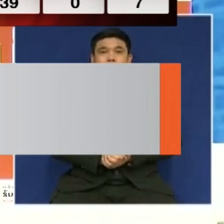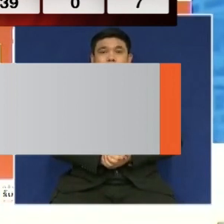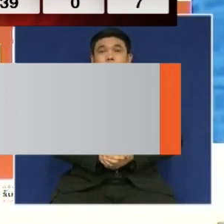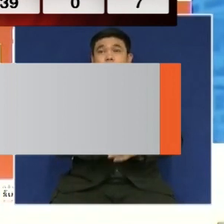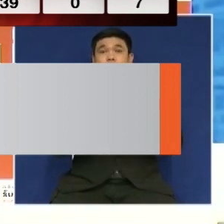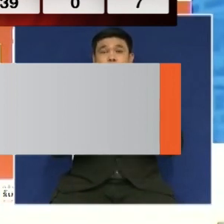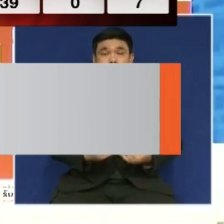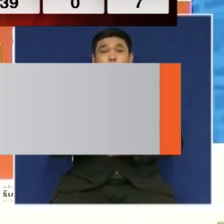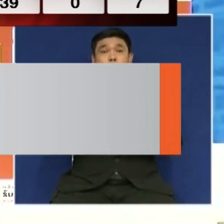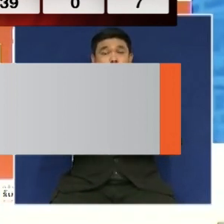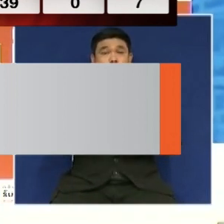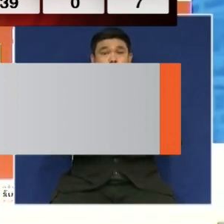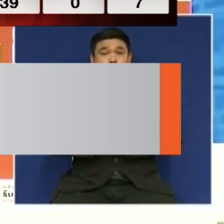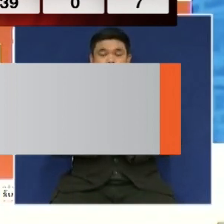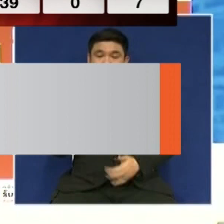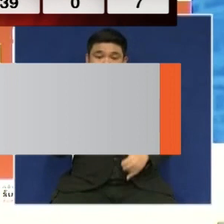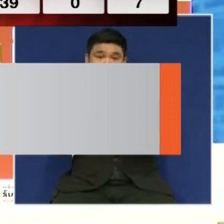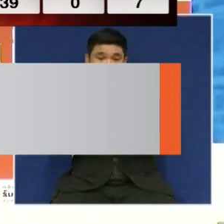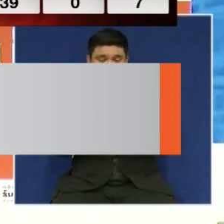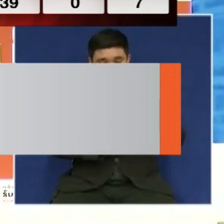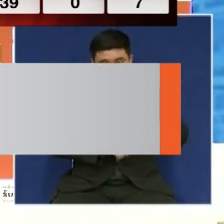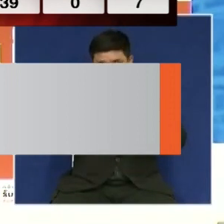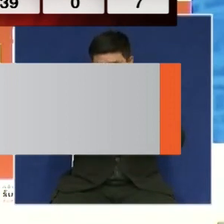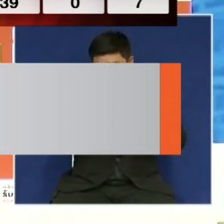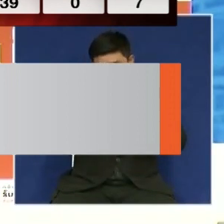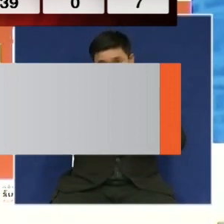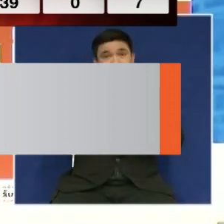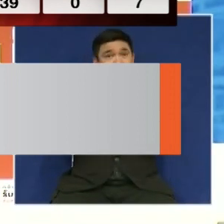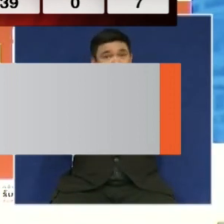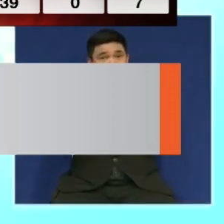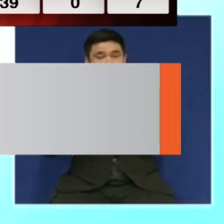ในส่วนของข้อมูลรายละเอียดการสอบสวนในแต่ละจุดนะครับวันนี้เราก็มี